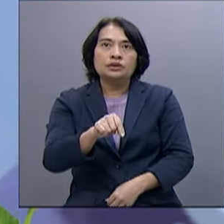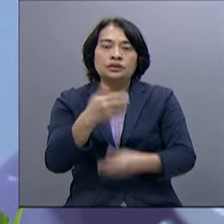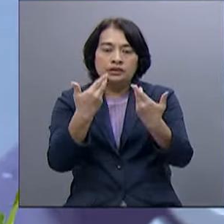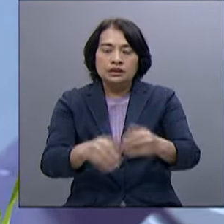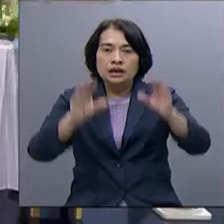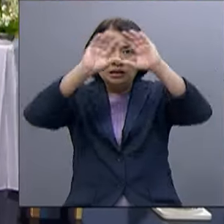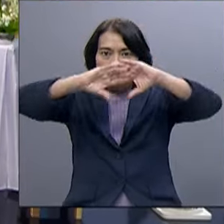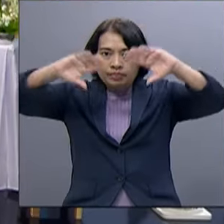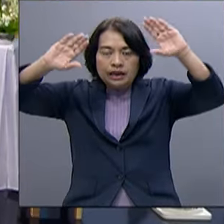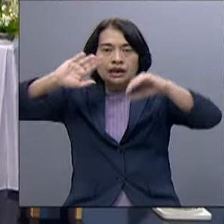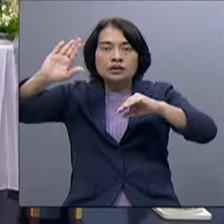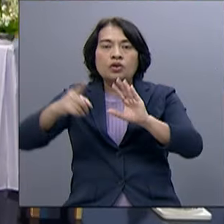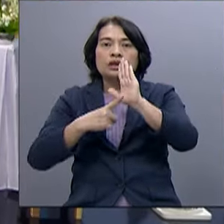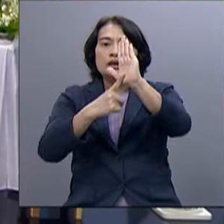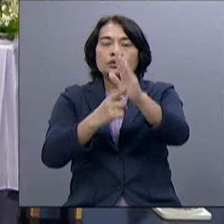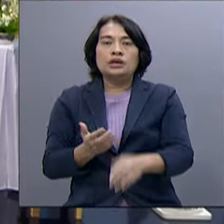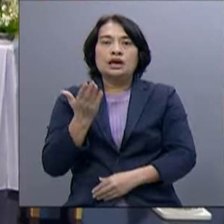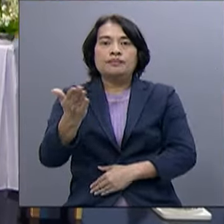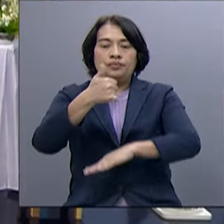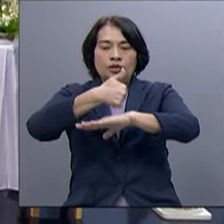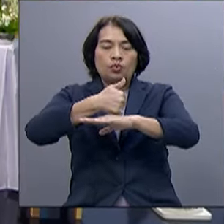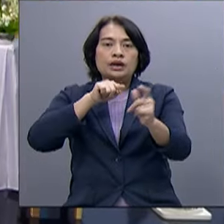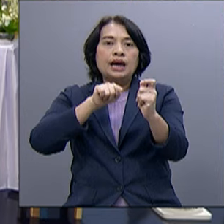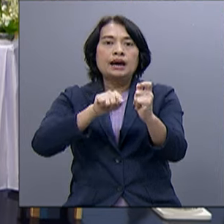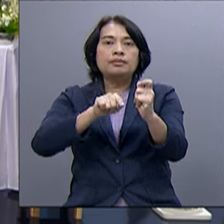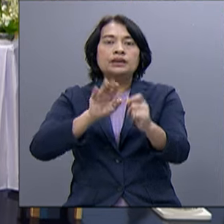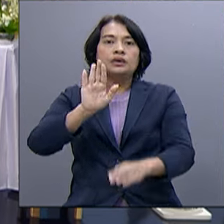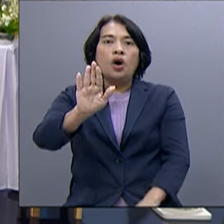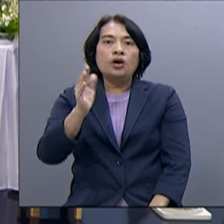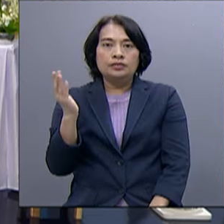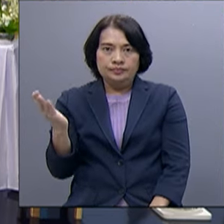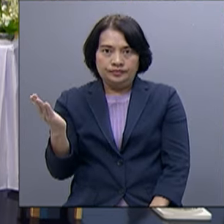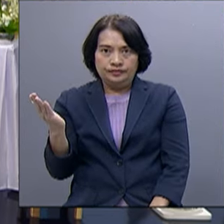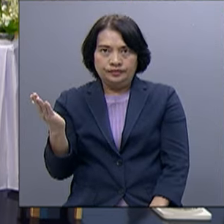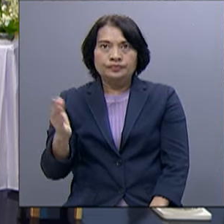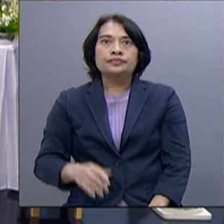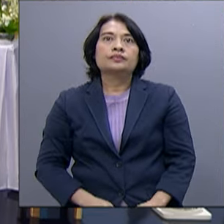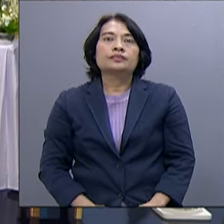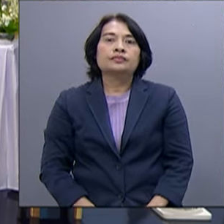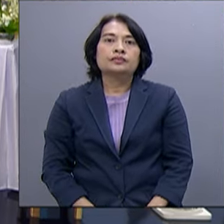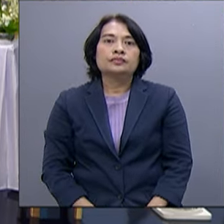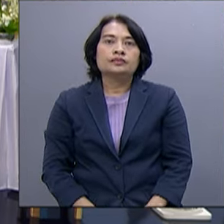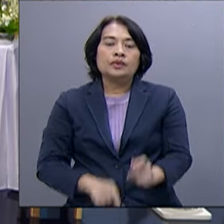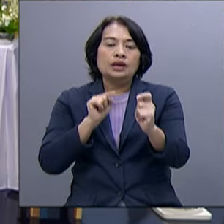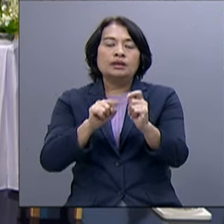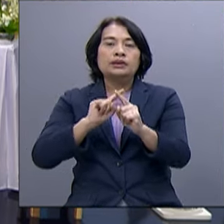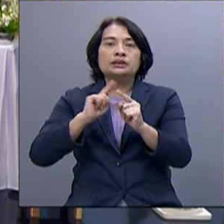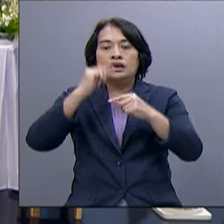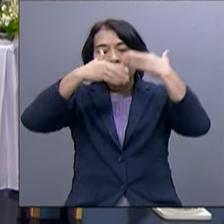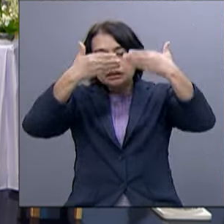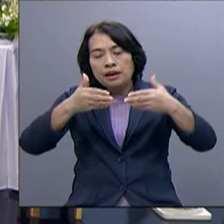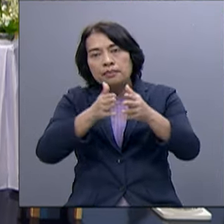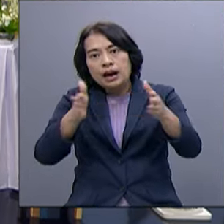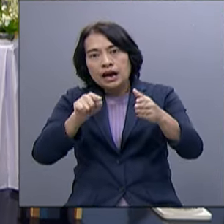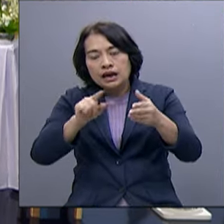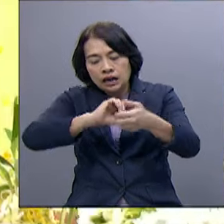ท่านนายอำเภอเองเนี่ยก็ต้องบอกว่าก็เป็นอีกหนึ่งบุคคลสำคัญในการจัดงานคือจะมีอีเวนต์เยอะเลยสระบุรีอำเภอพุทธบาทเนี่ยนะครับอย่างงานนี้ได้รับความ